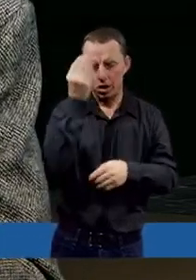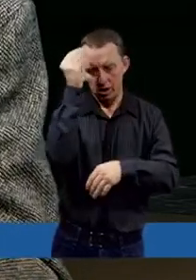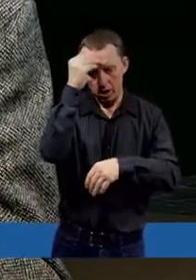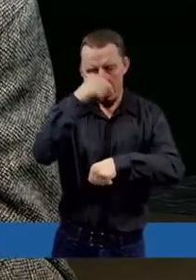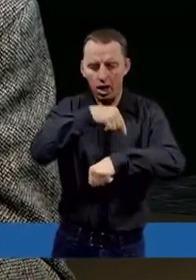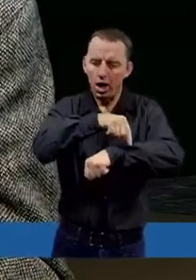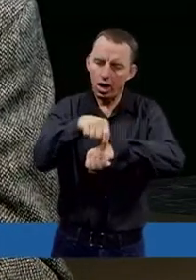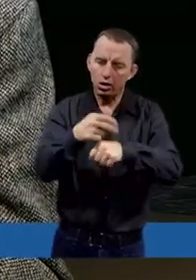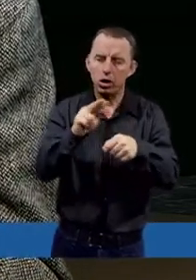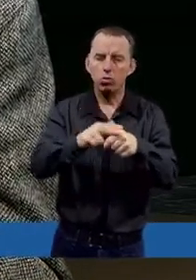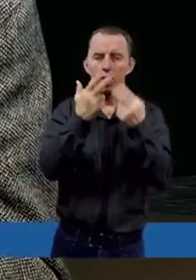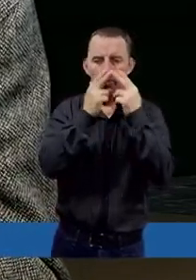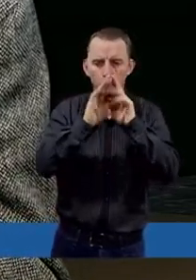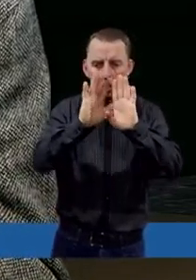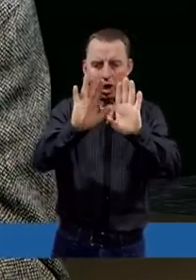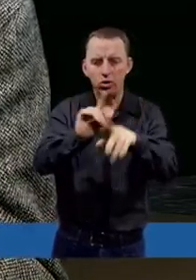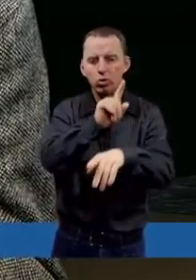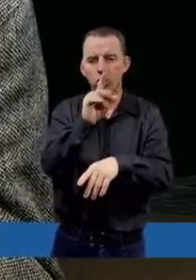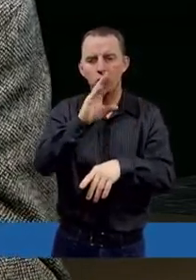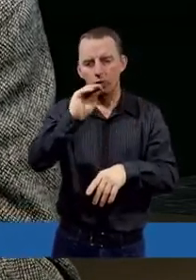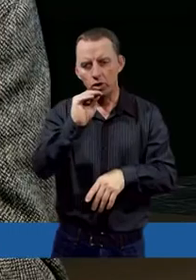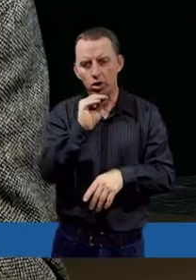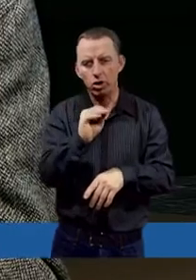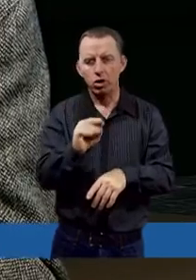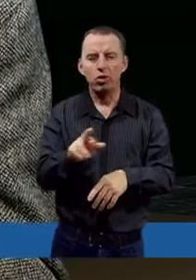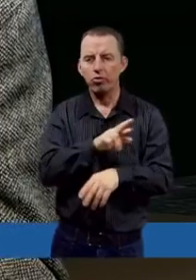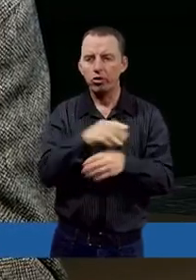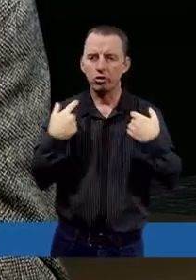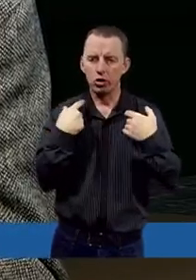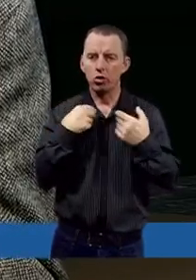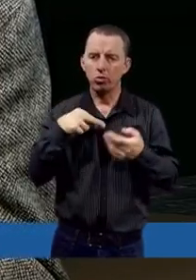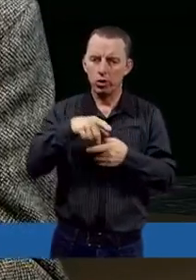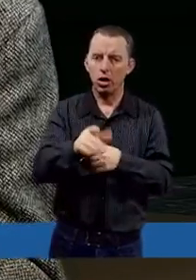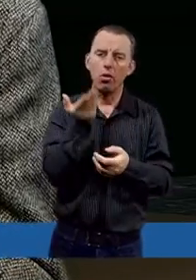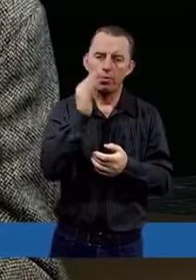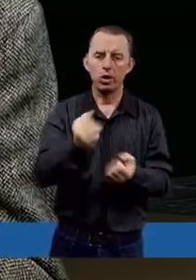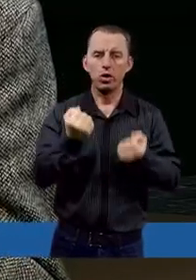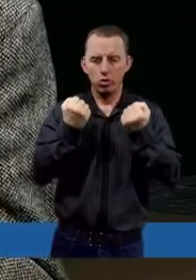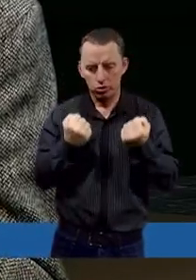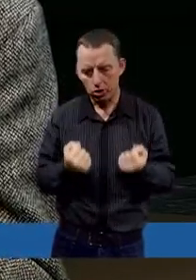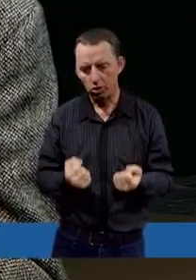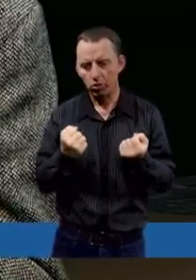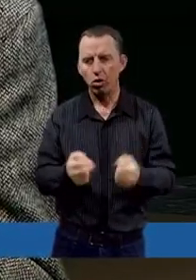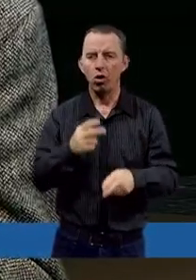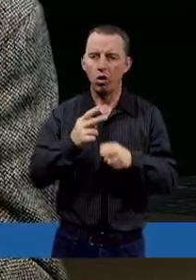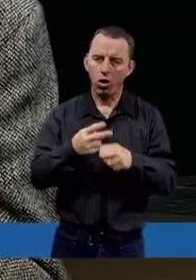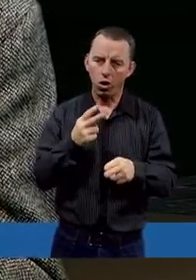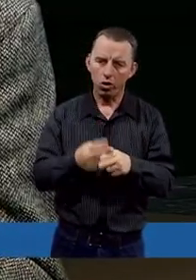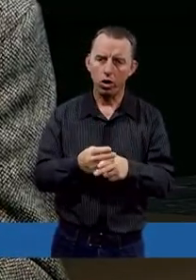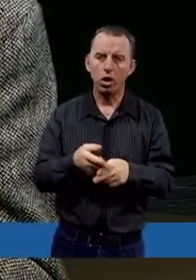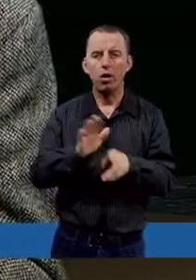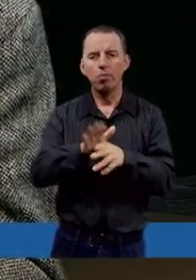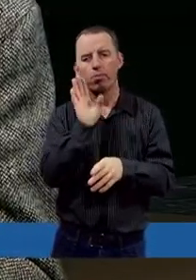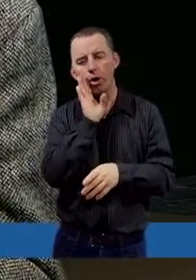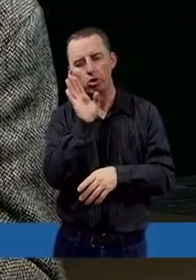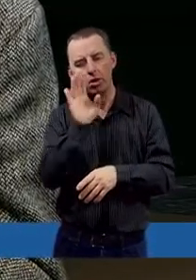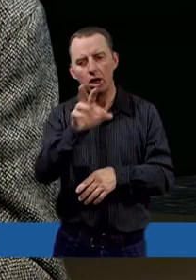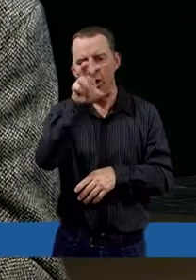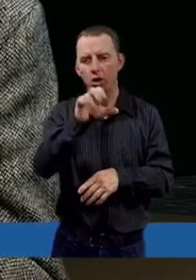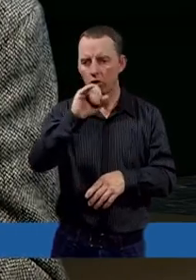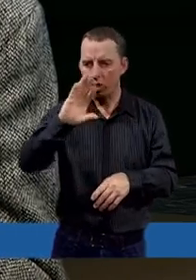która pokazuje, że w momencie, kiedy przechodzimy przez bardzo ciężką chorobę, czy stan, w którym podobnie jak Job